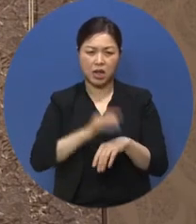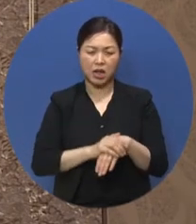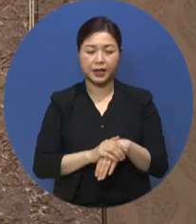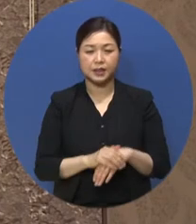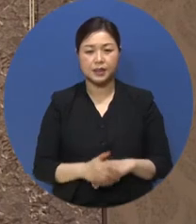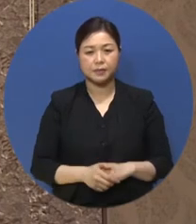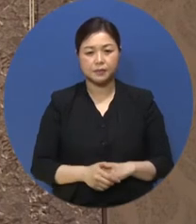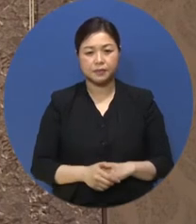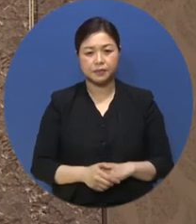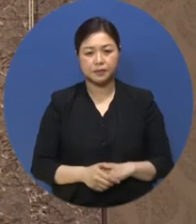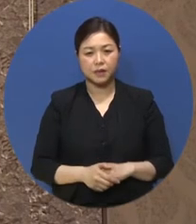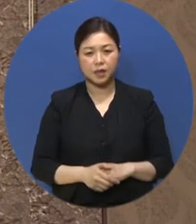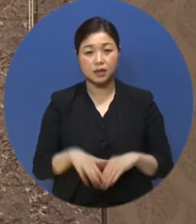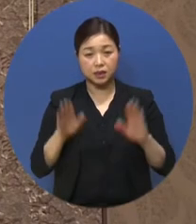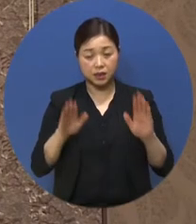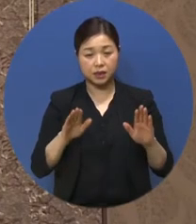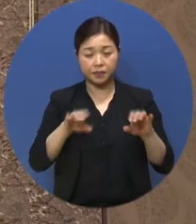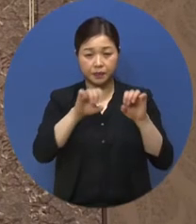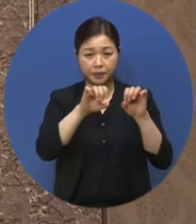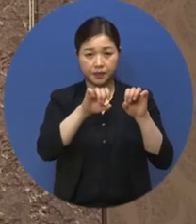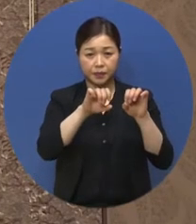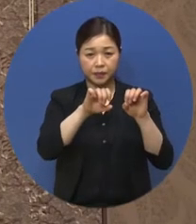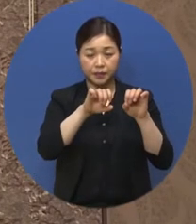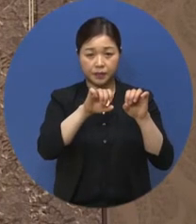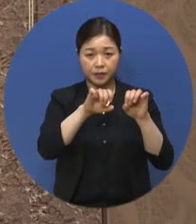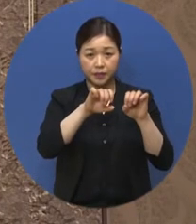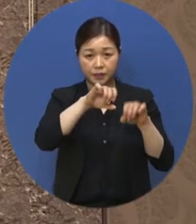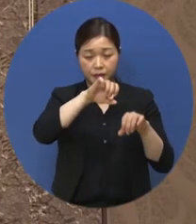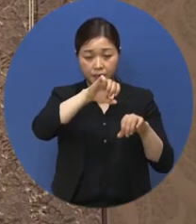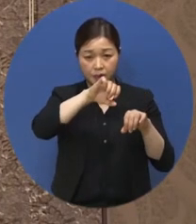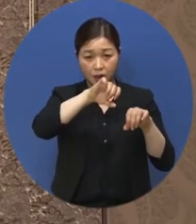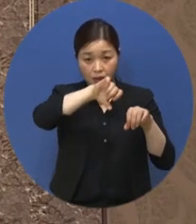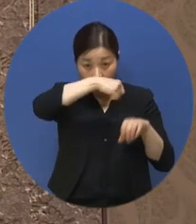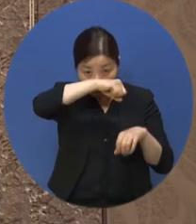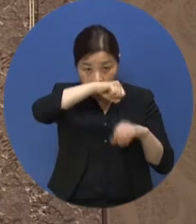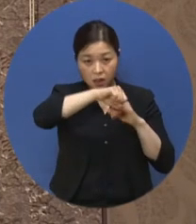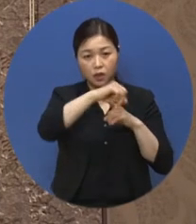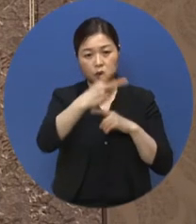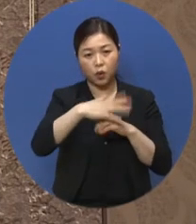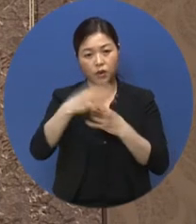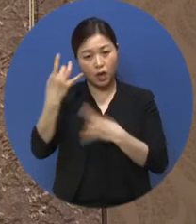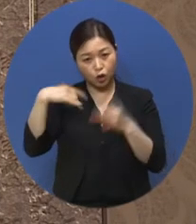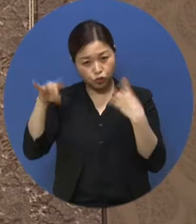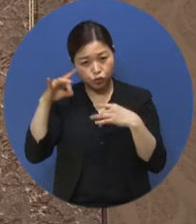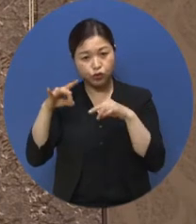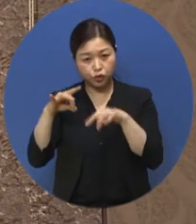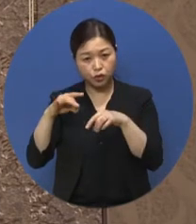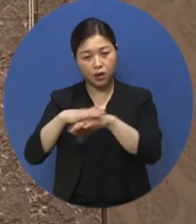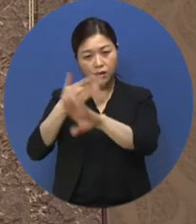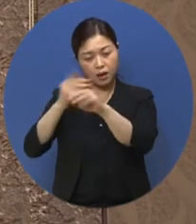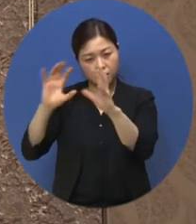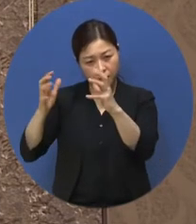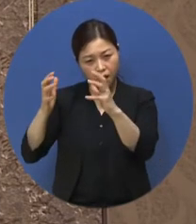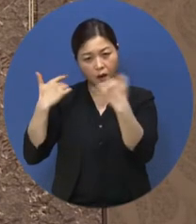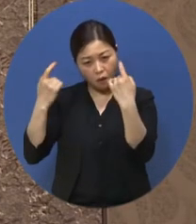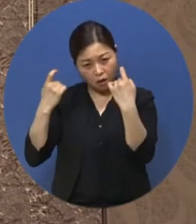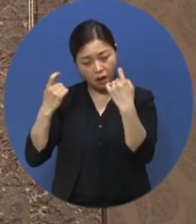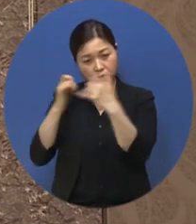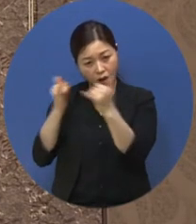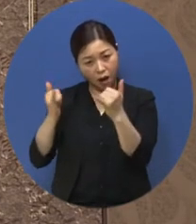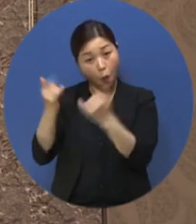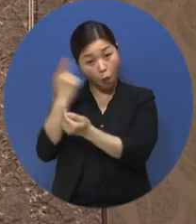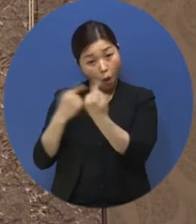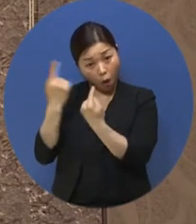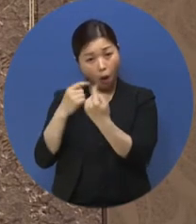지금 솔직히 이렇게 태국에서는 네. 대만이나 태국 같은 데는 지금 받을 수 있다는 거예요. 외국 관광객